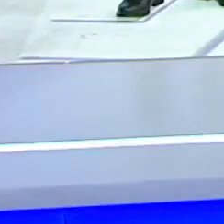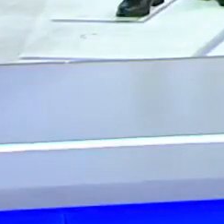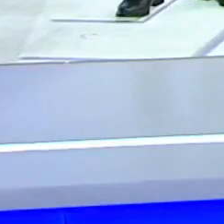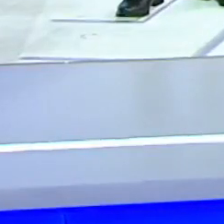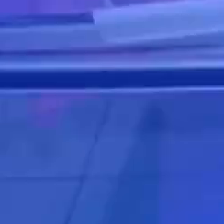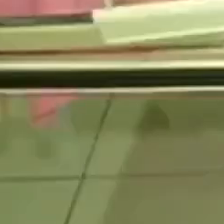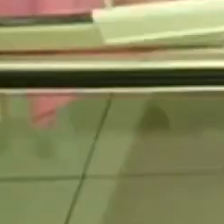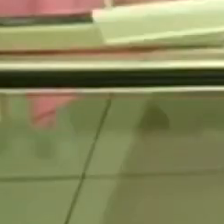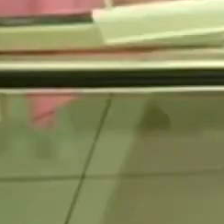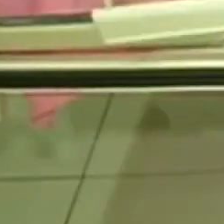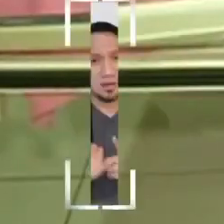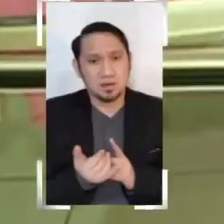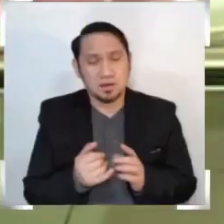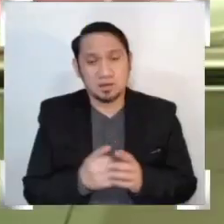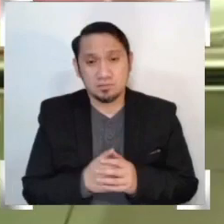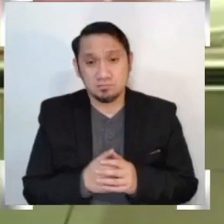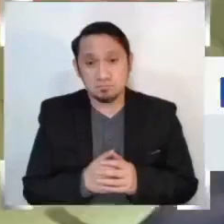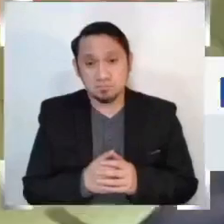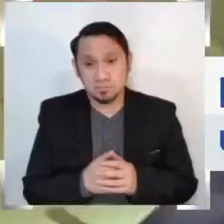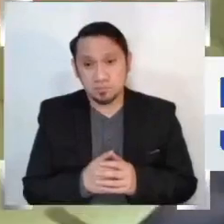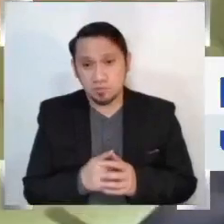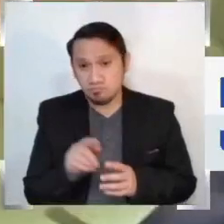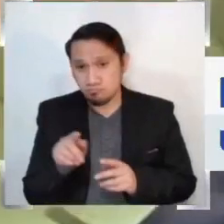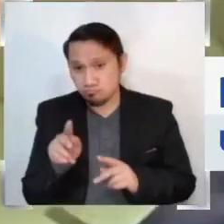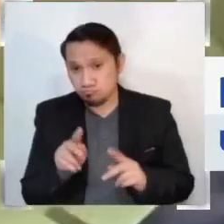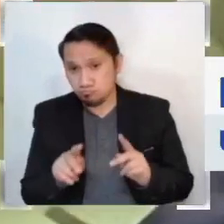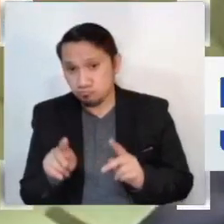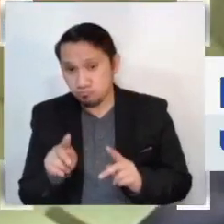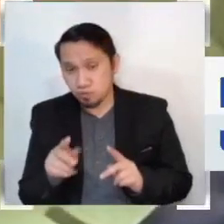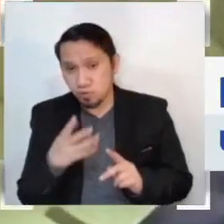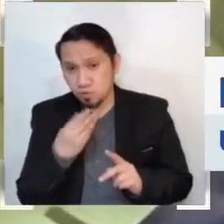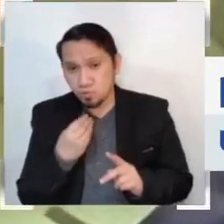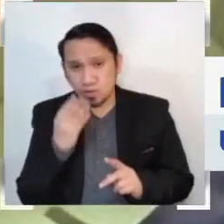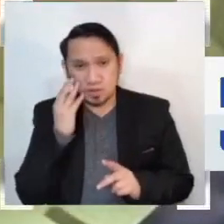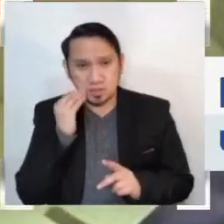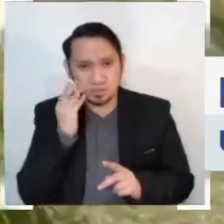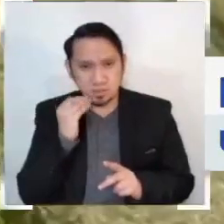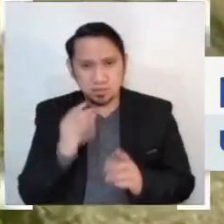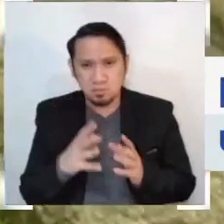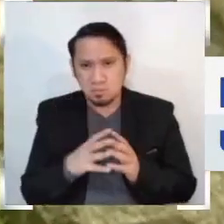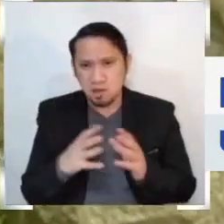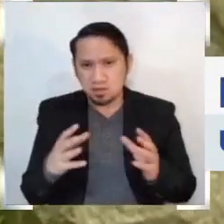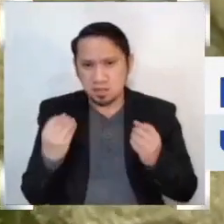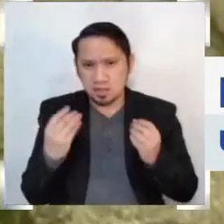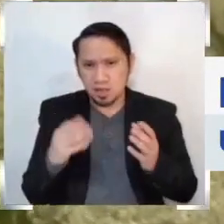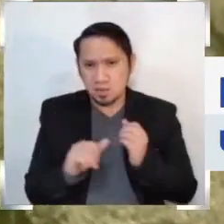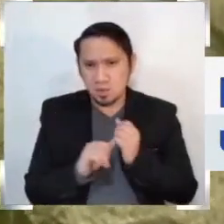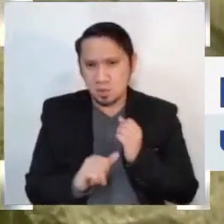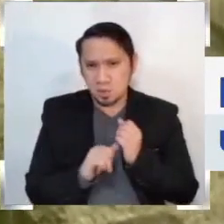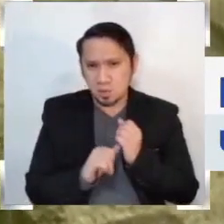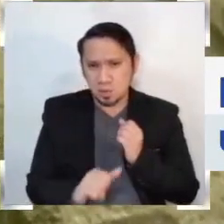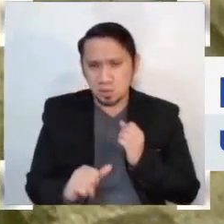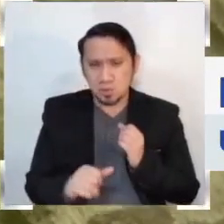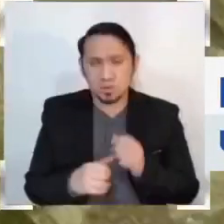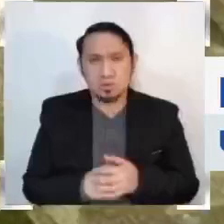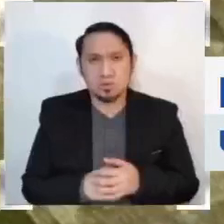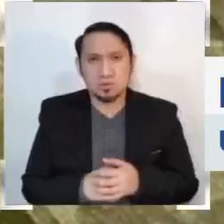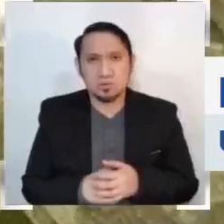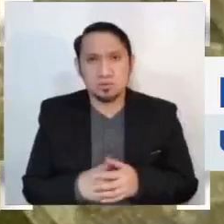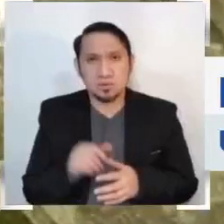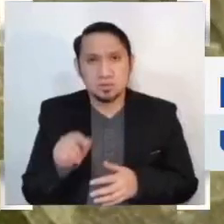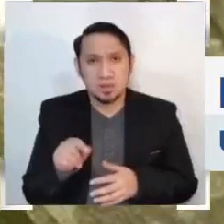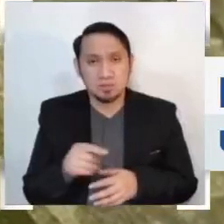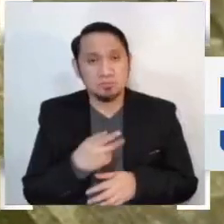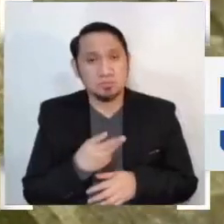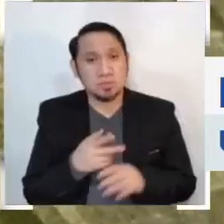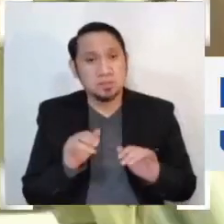nito. Karamihan sa mga ospital ay nakaranas ng sobrang pagdurumi at severe dehydration. Karamihan sa pasyente ay nakakonfine